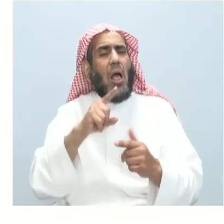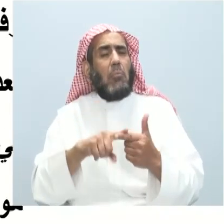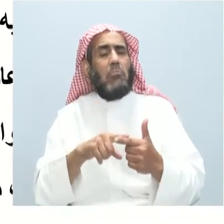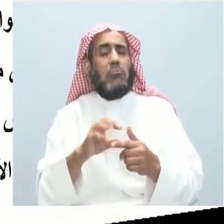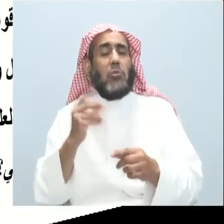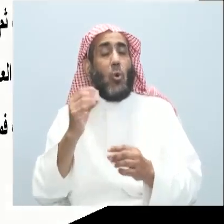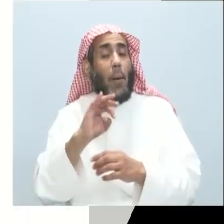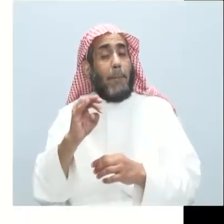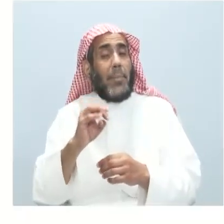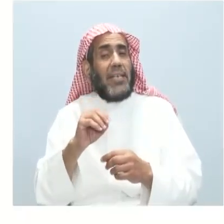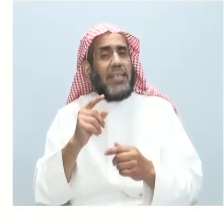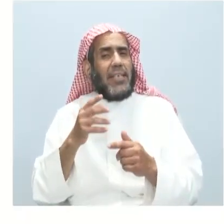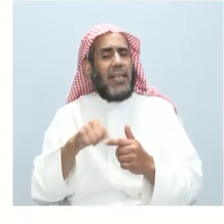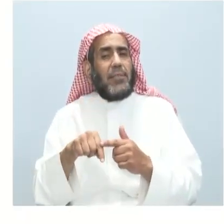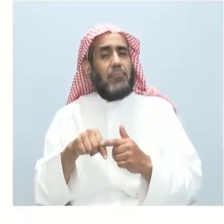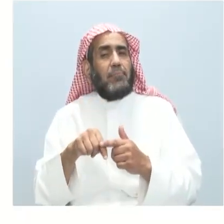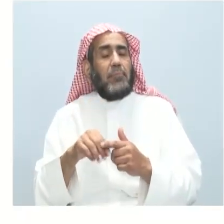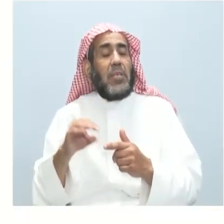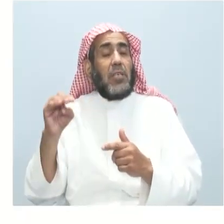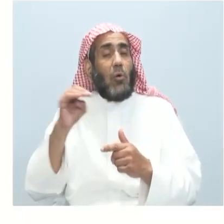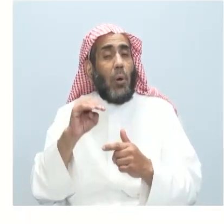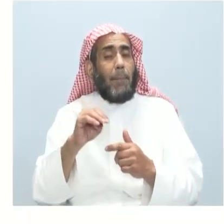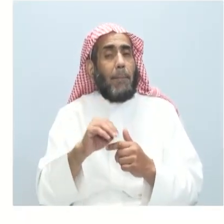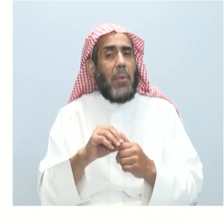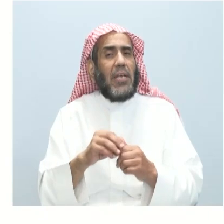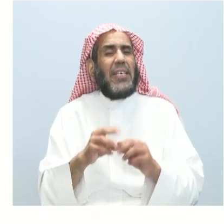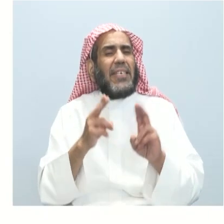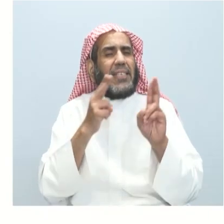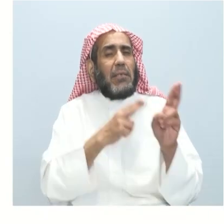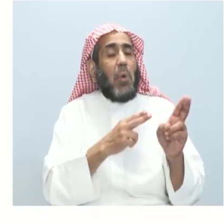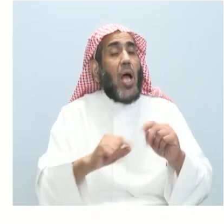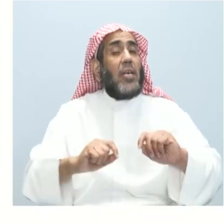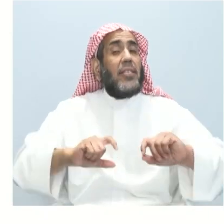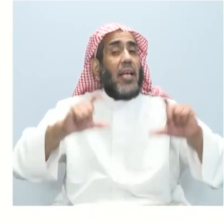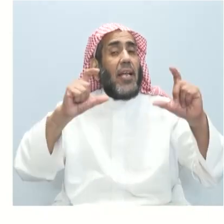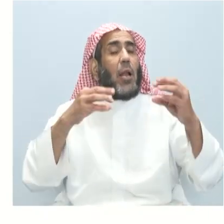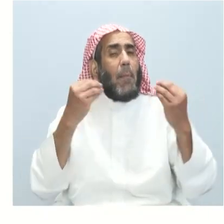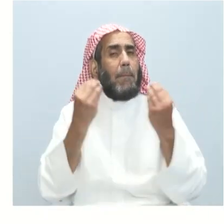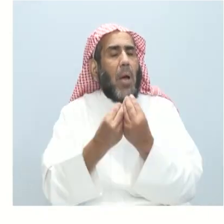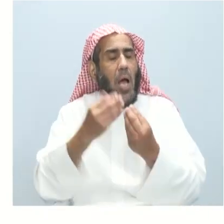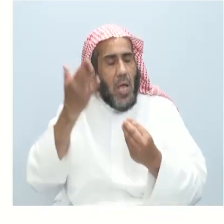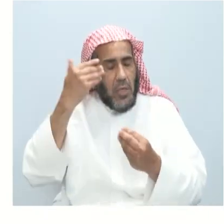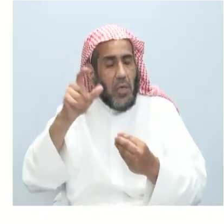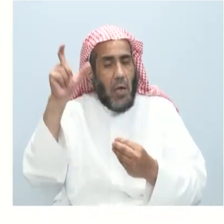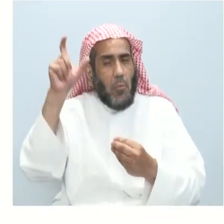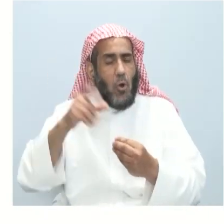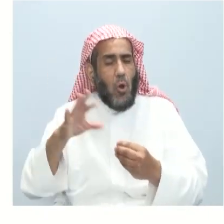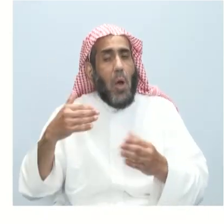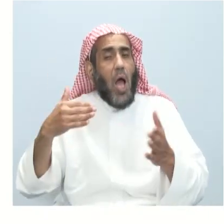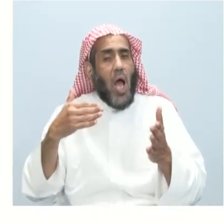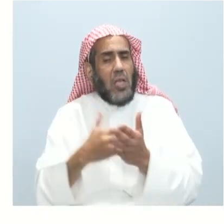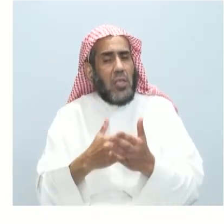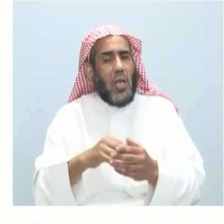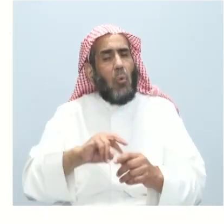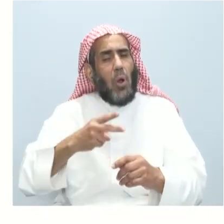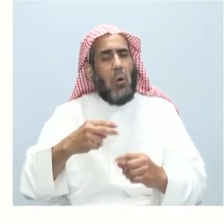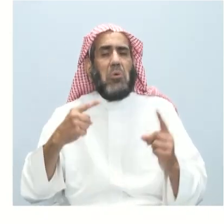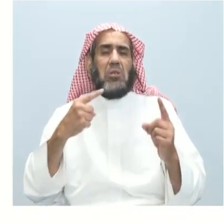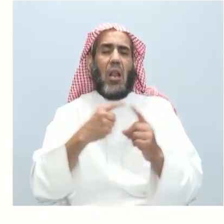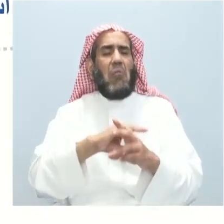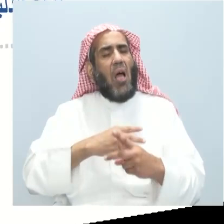الجواب هنا ناتي الى الجواب اتباع الدليل مع احترام العلماء حتى ولو